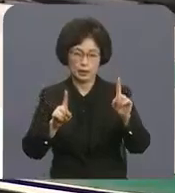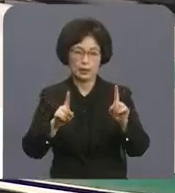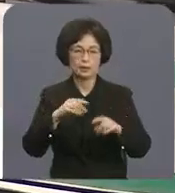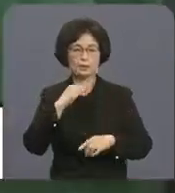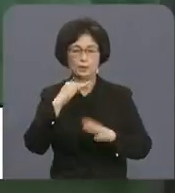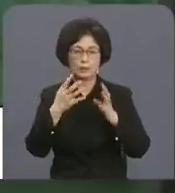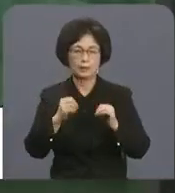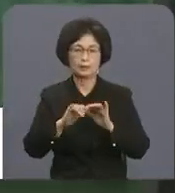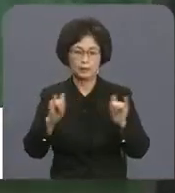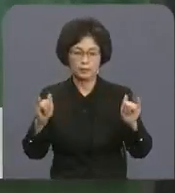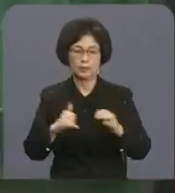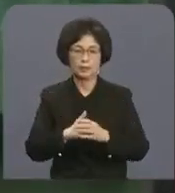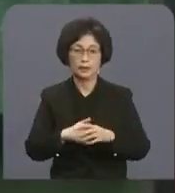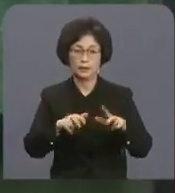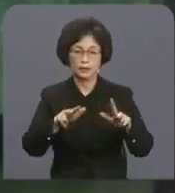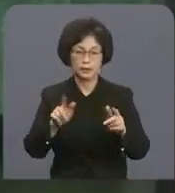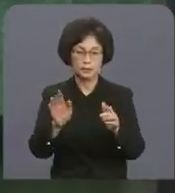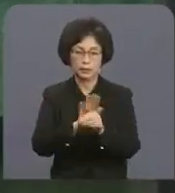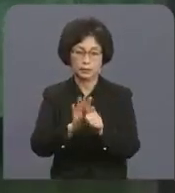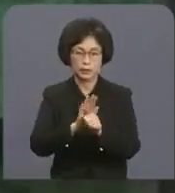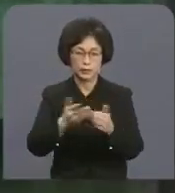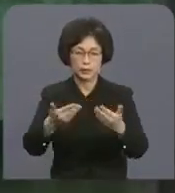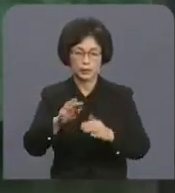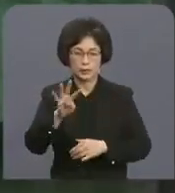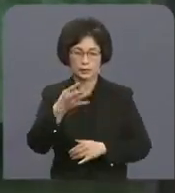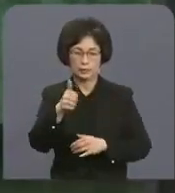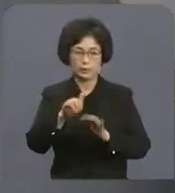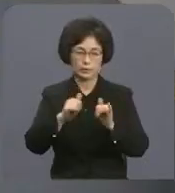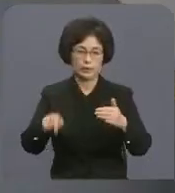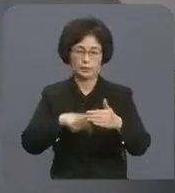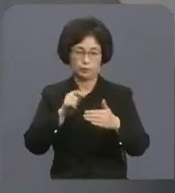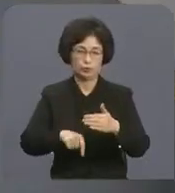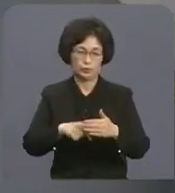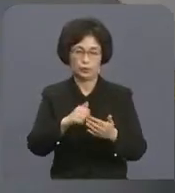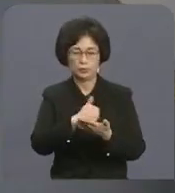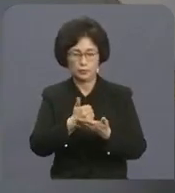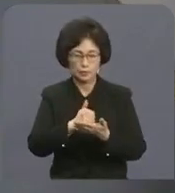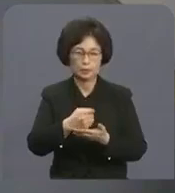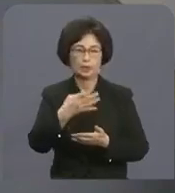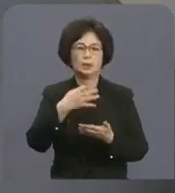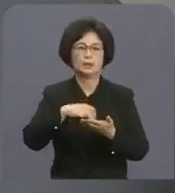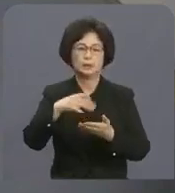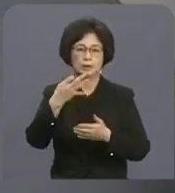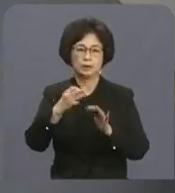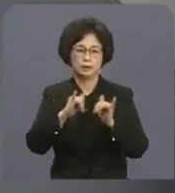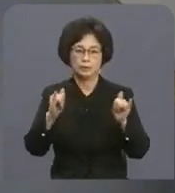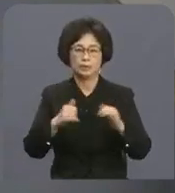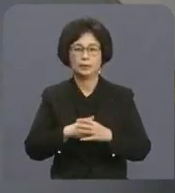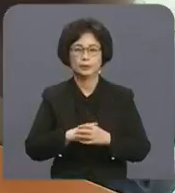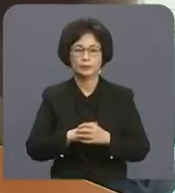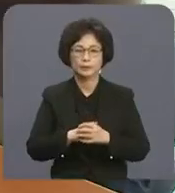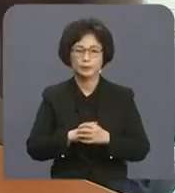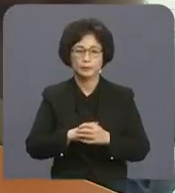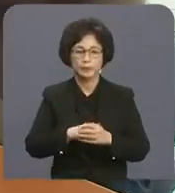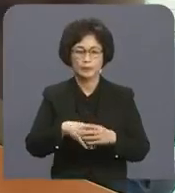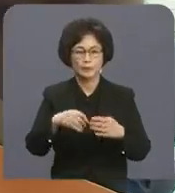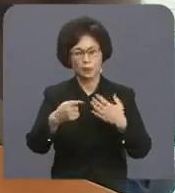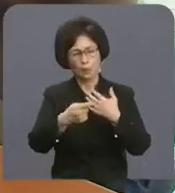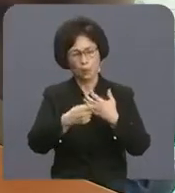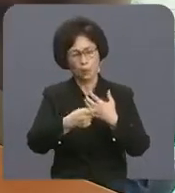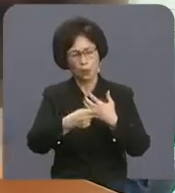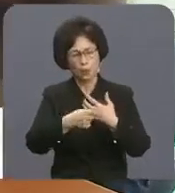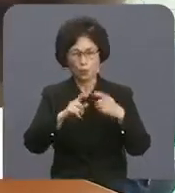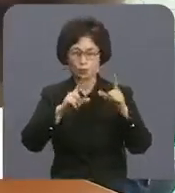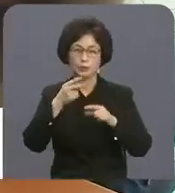환자였습니다. 현재 치료를 받는 450여 명 중 위중증 환자는 14명입니다. 무증상이나